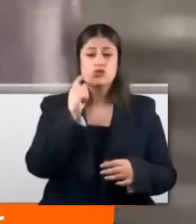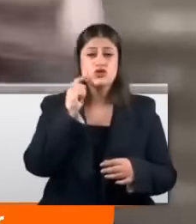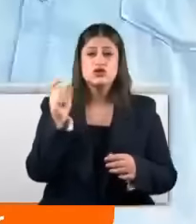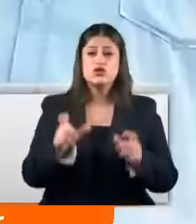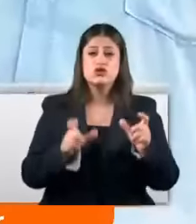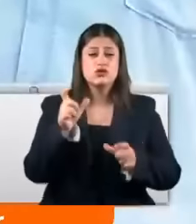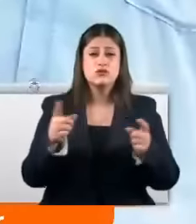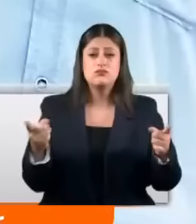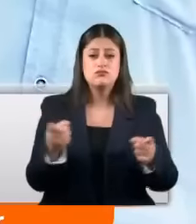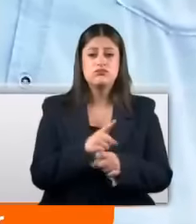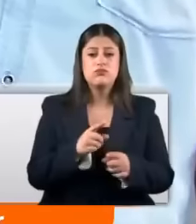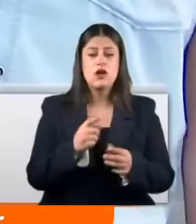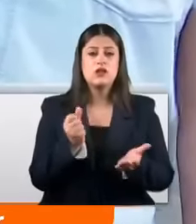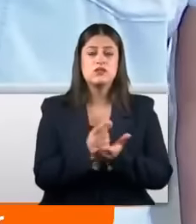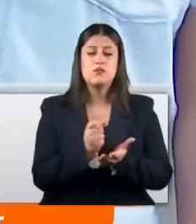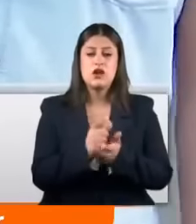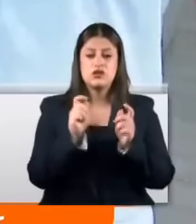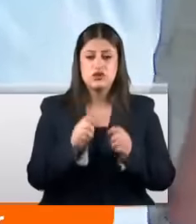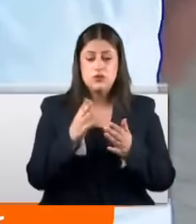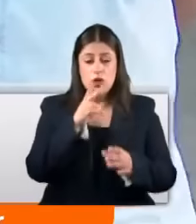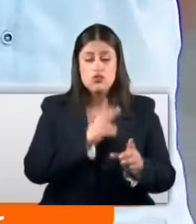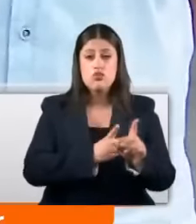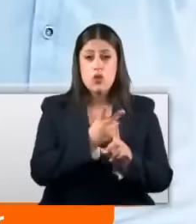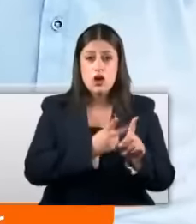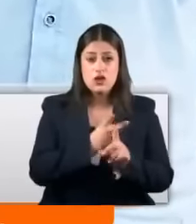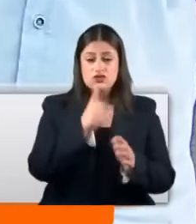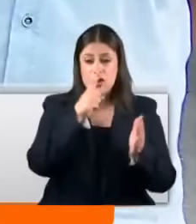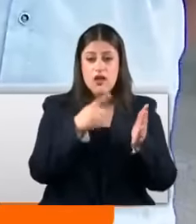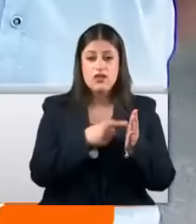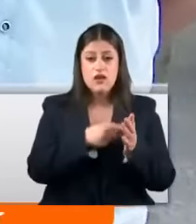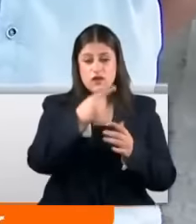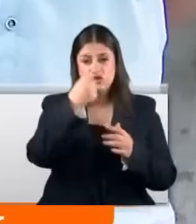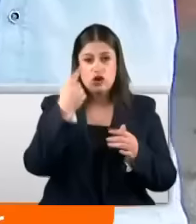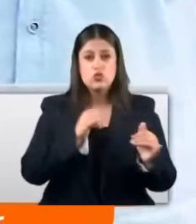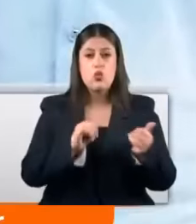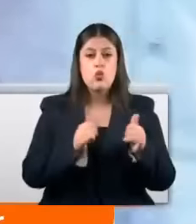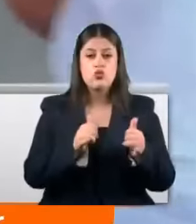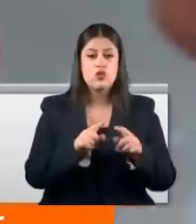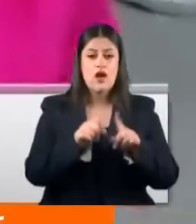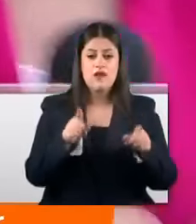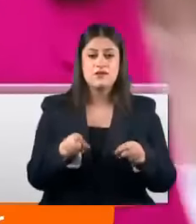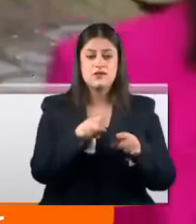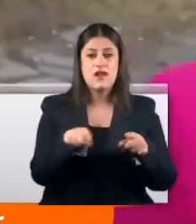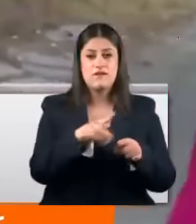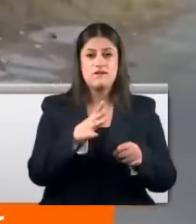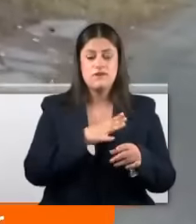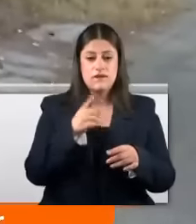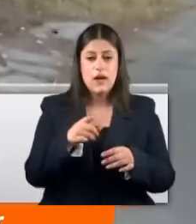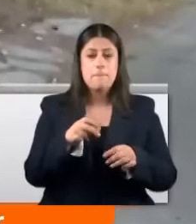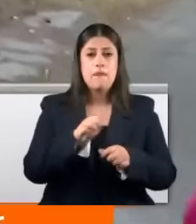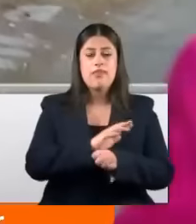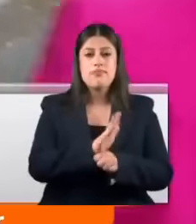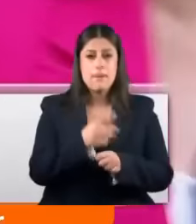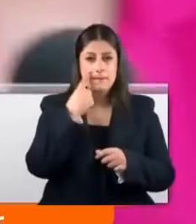sipariş verdi. Dolandırıcının sazan sarmalı yönteminde hedefinde şans oyunları oynatan esnaf da vardı. Pandemi döneminde sokağa